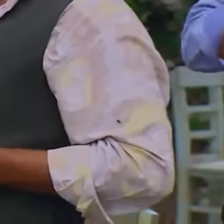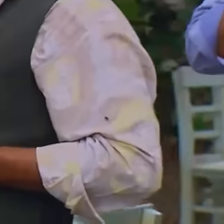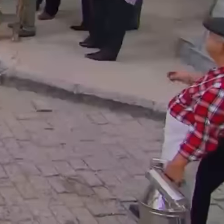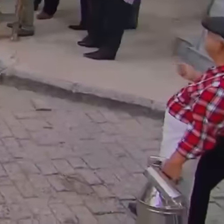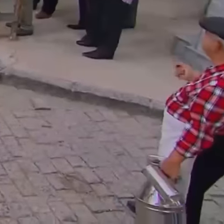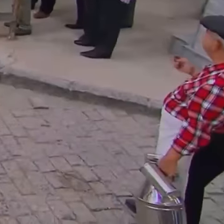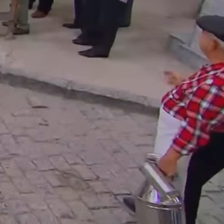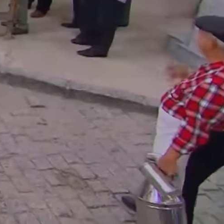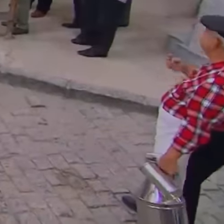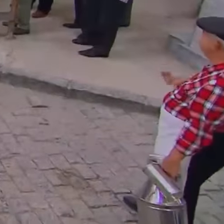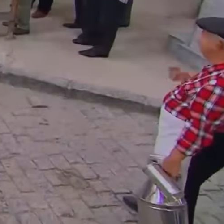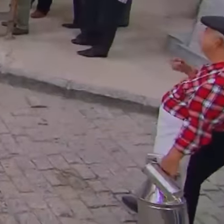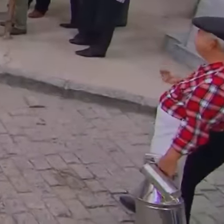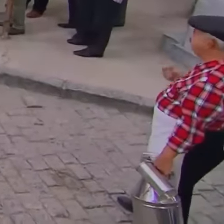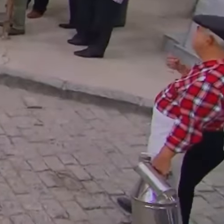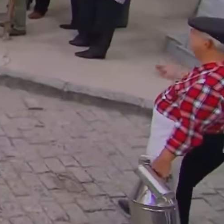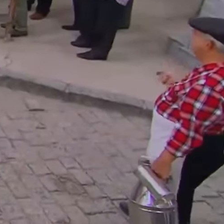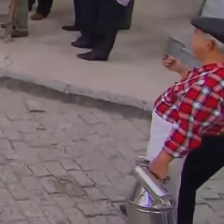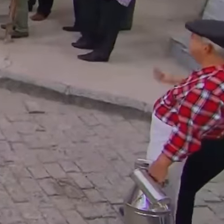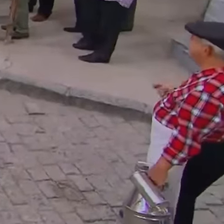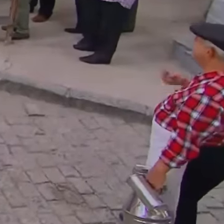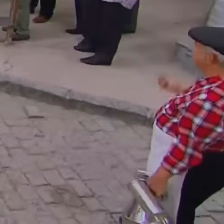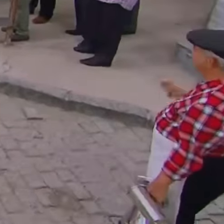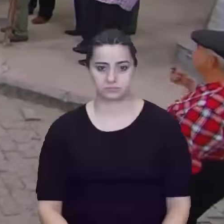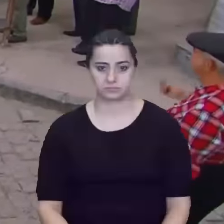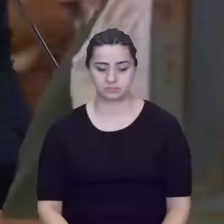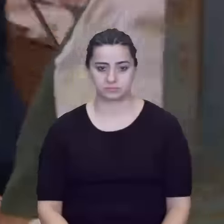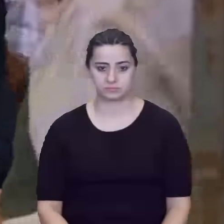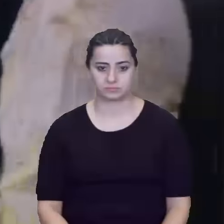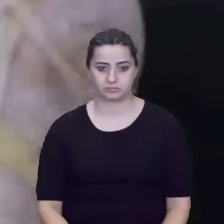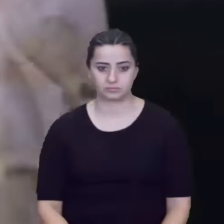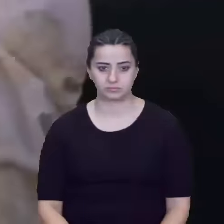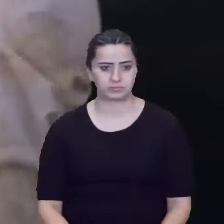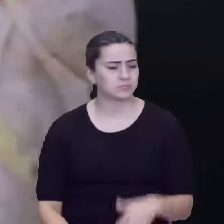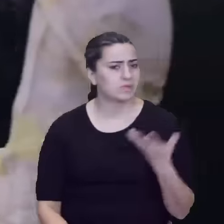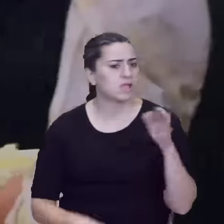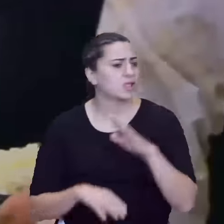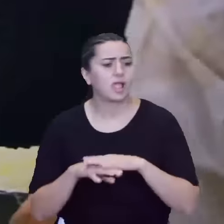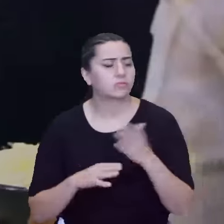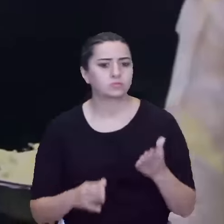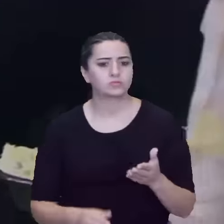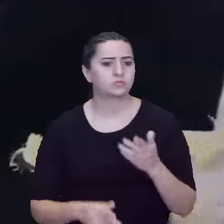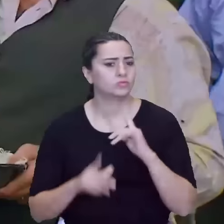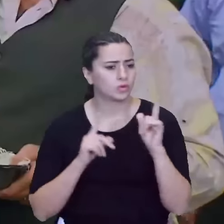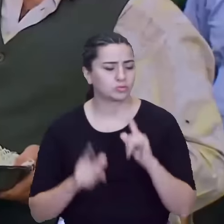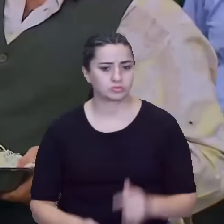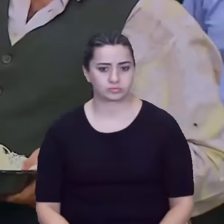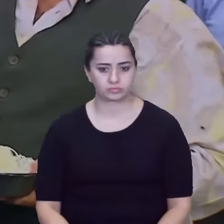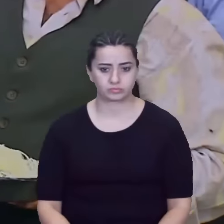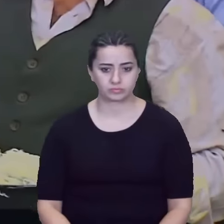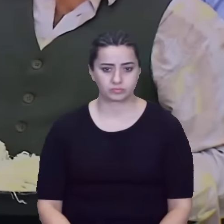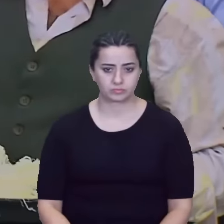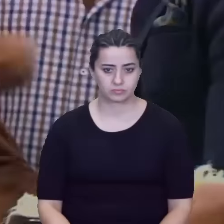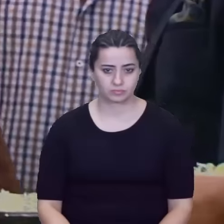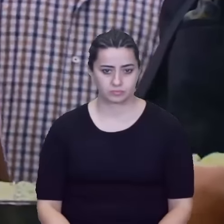Fikir sağa kıvrılan yolun sonundaki karakol tarafından yanlarına geldi. Neydi siz ya? Neydi siz ya? Bu ne kuru gülüntü? Bu ne kuru